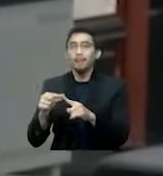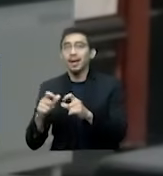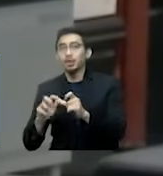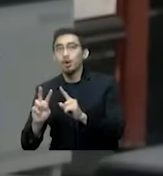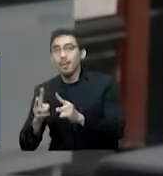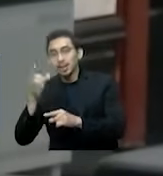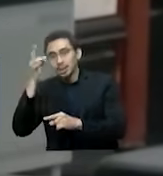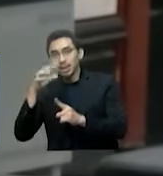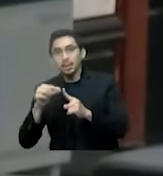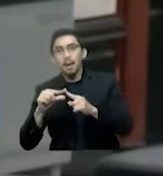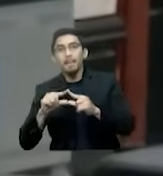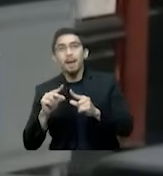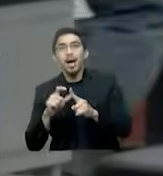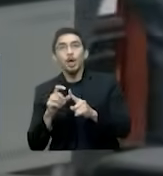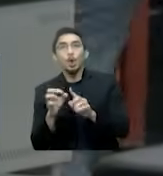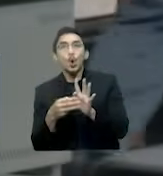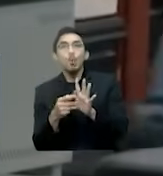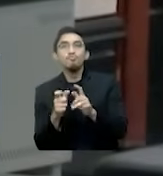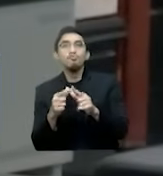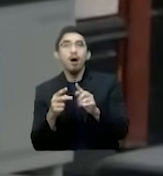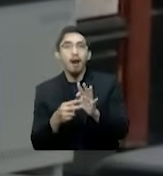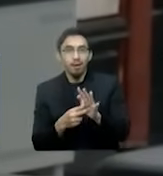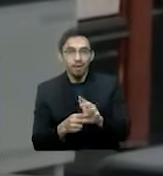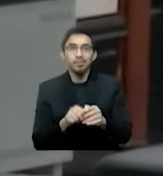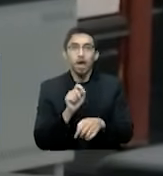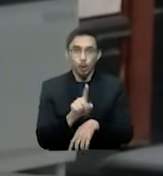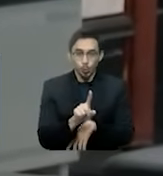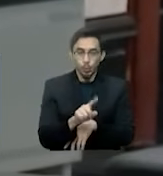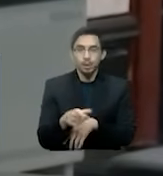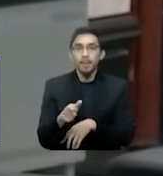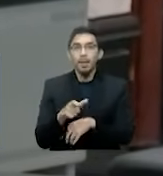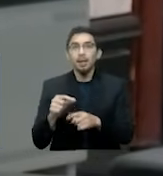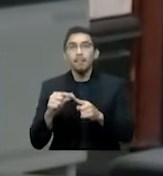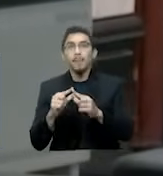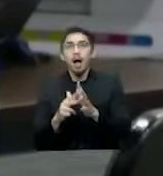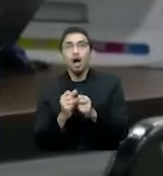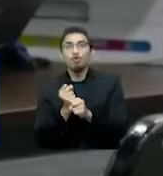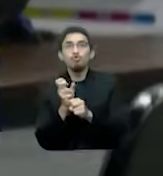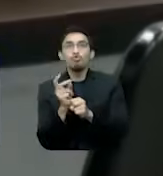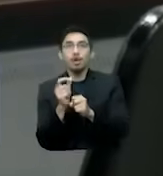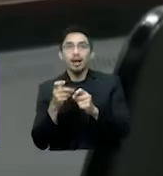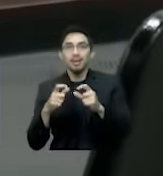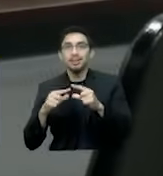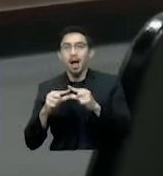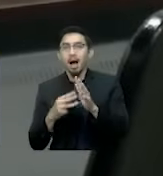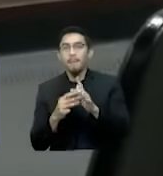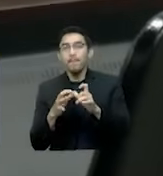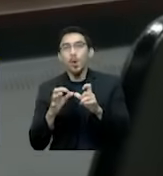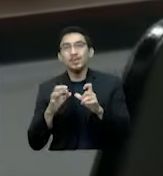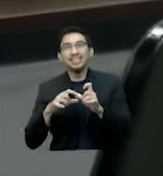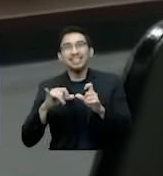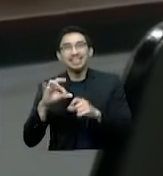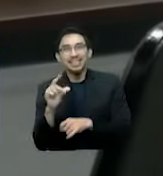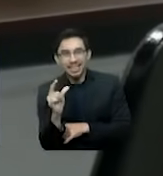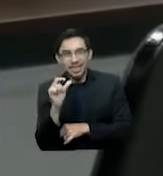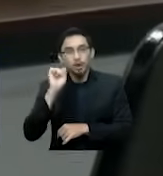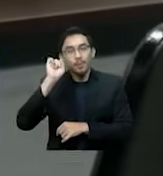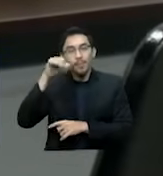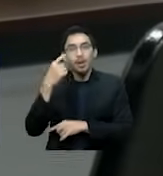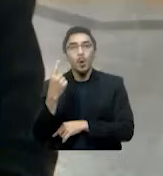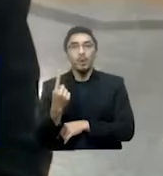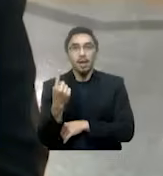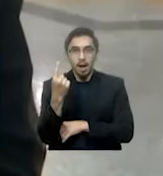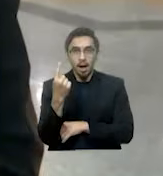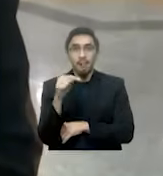12, Desa Pardomuan 1, Kecamatan Panguruan, Kabupaten Samosir, Sumatera Utara. Bahkan di salah satu